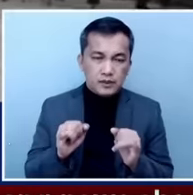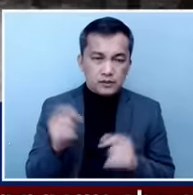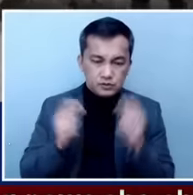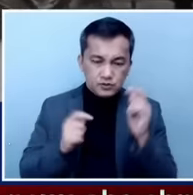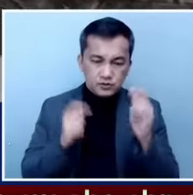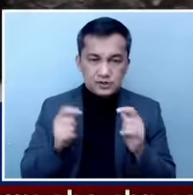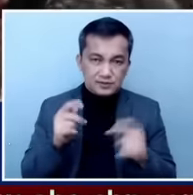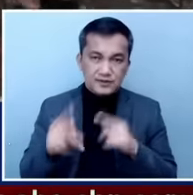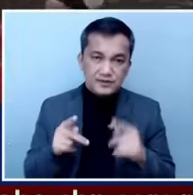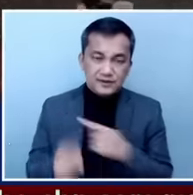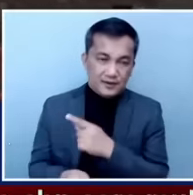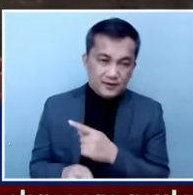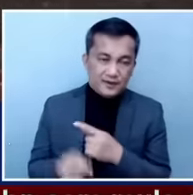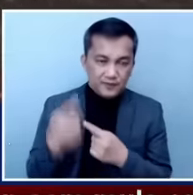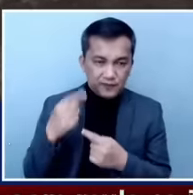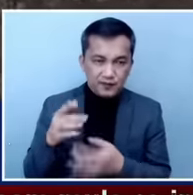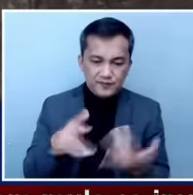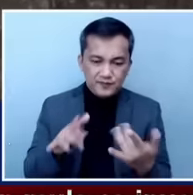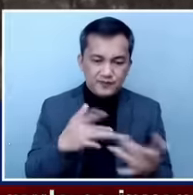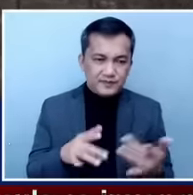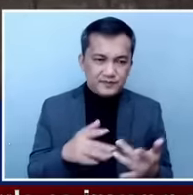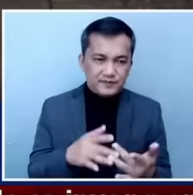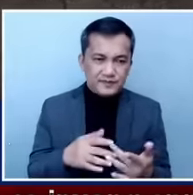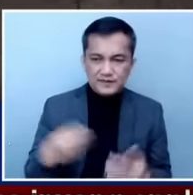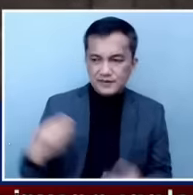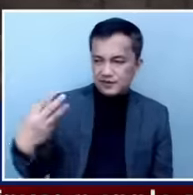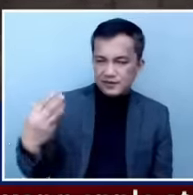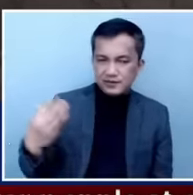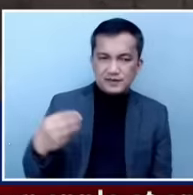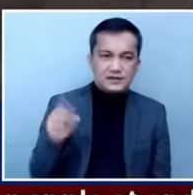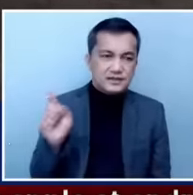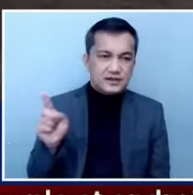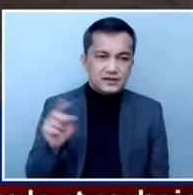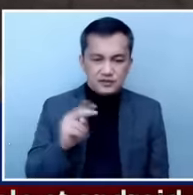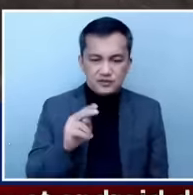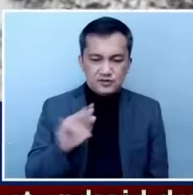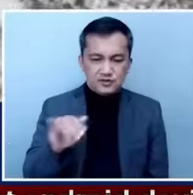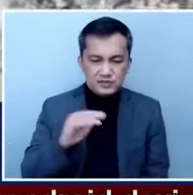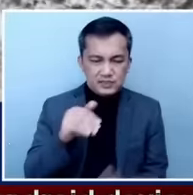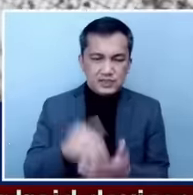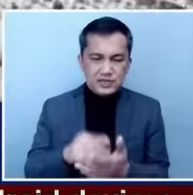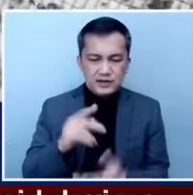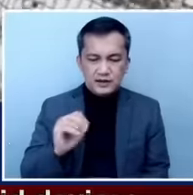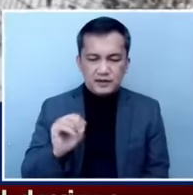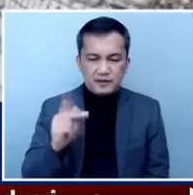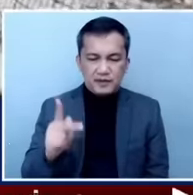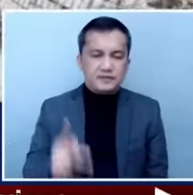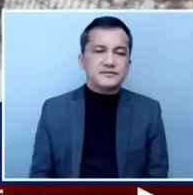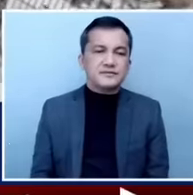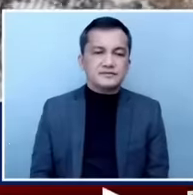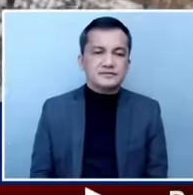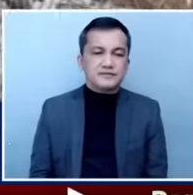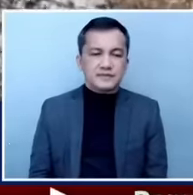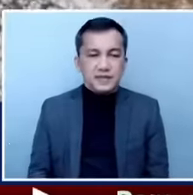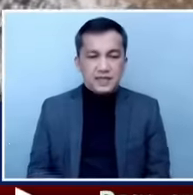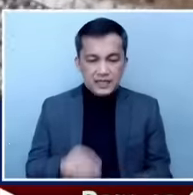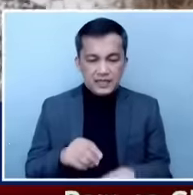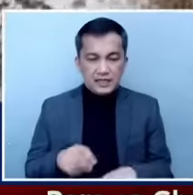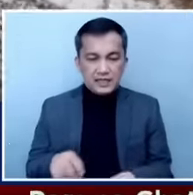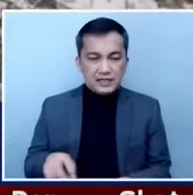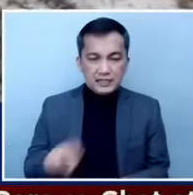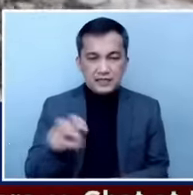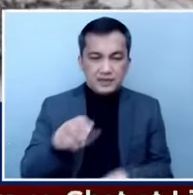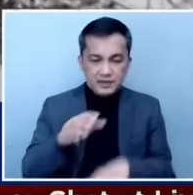residente rito para mamasyal at mag-selfie sa iconic na New York Central Park. Sa travel advisory ng New York